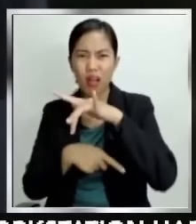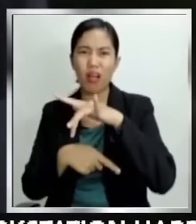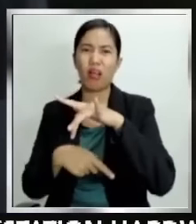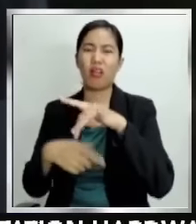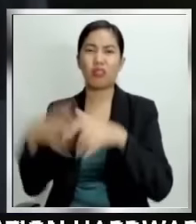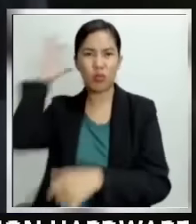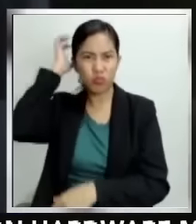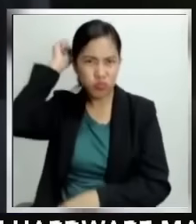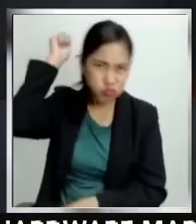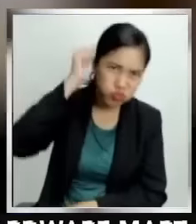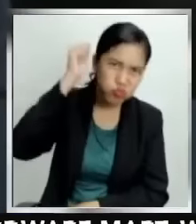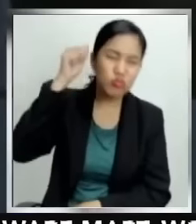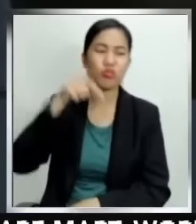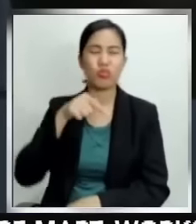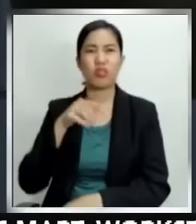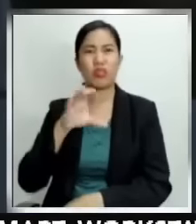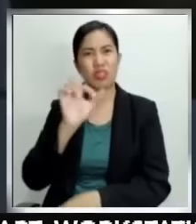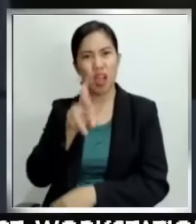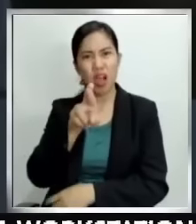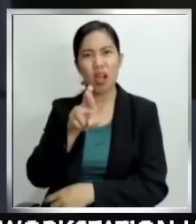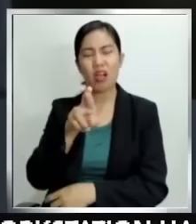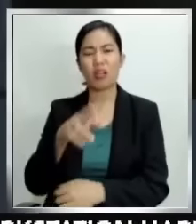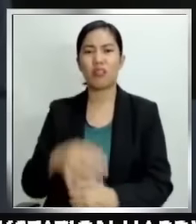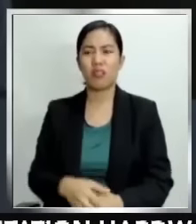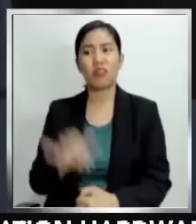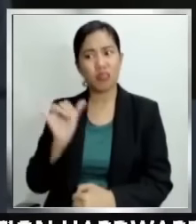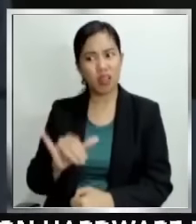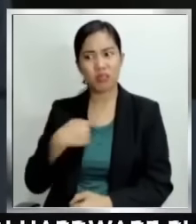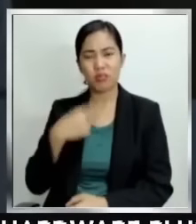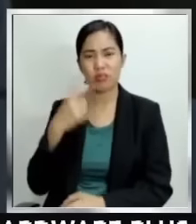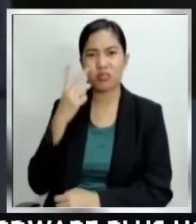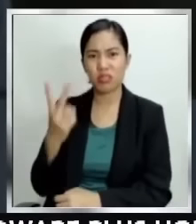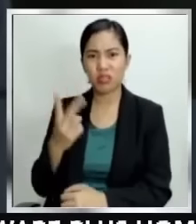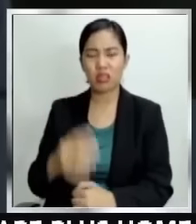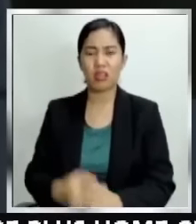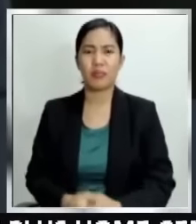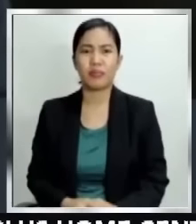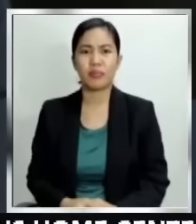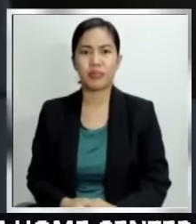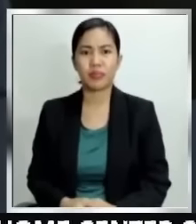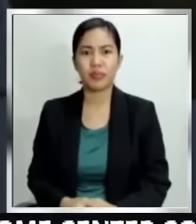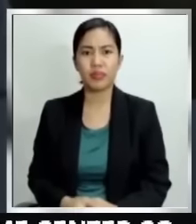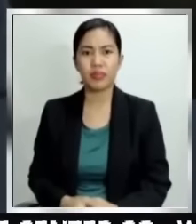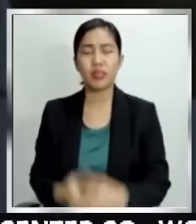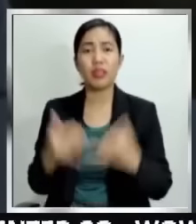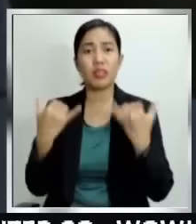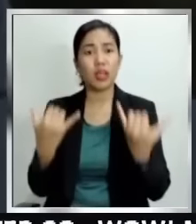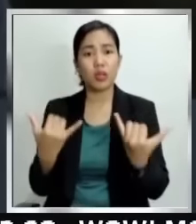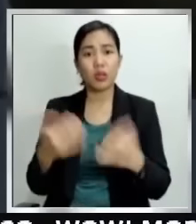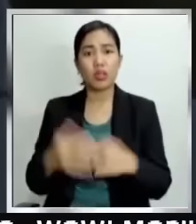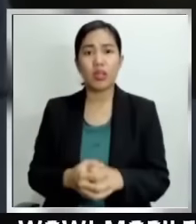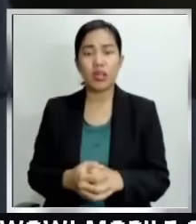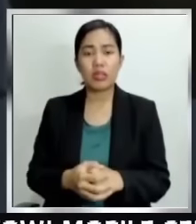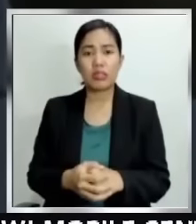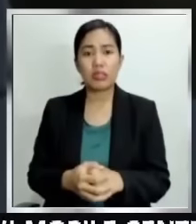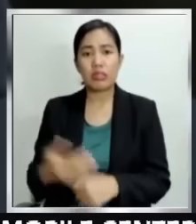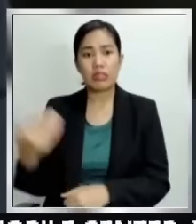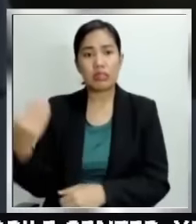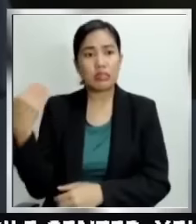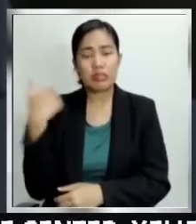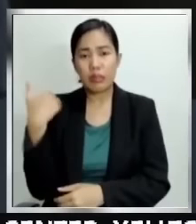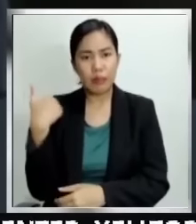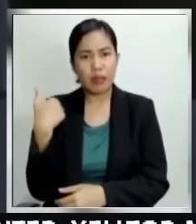lang po, nakita ko. Wala pa naman po siyang sabi na wala pang pasabi sa kanya na siya is imbitado sa Senate hearing, but then nasama